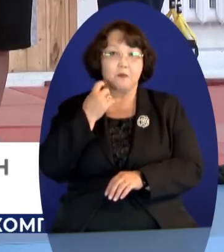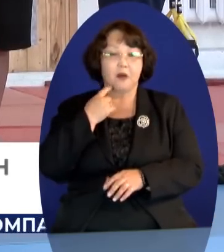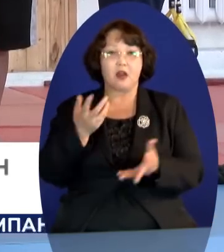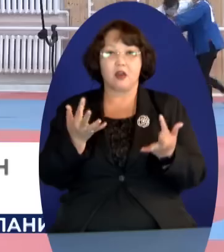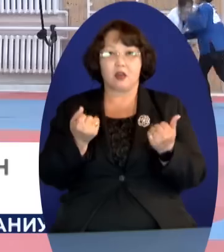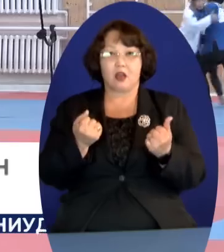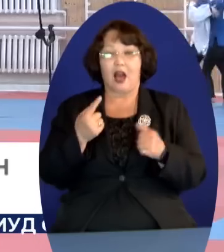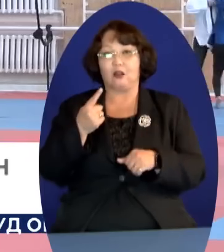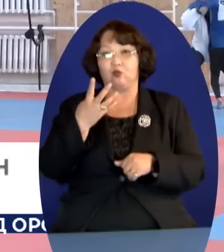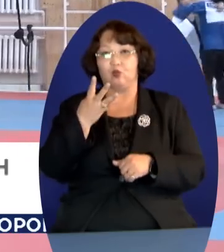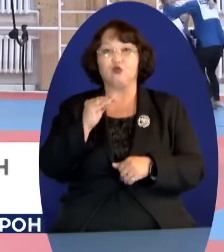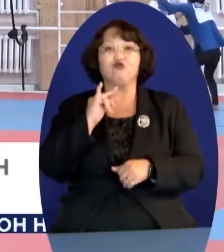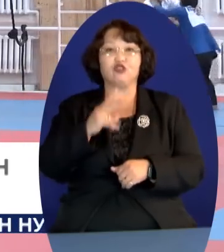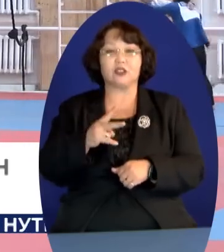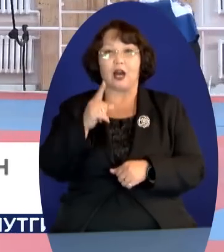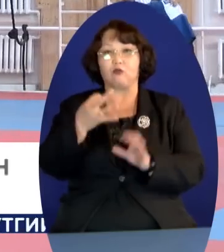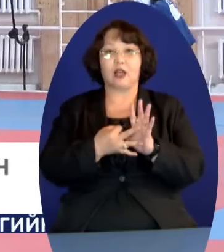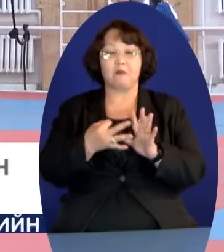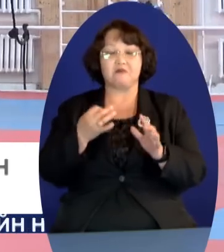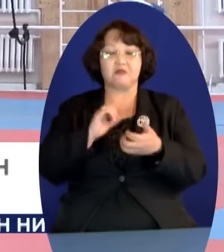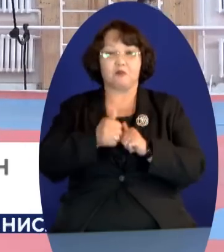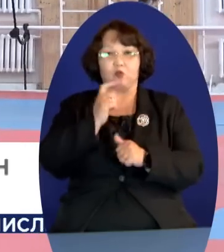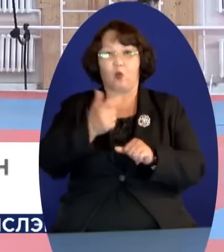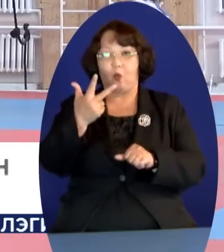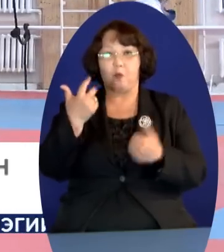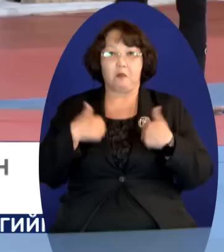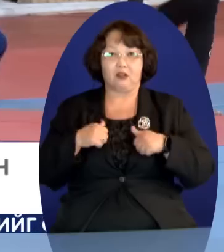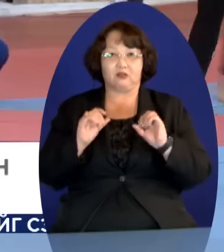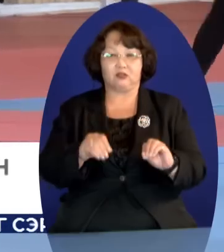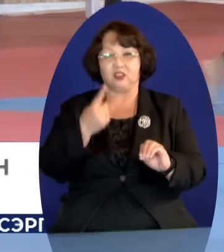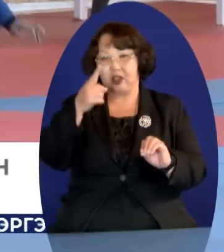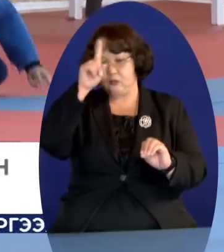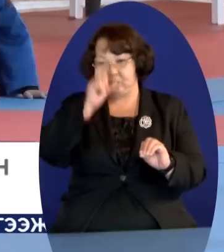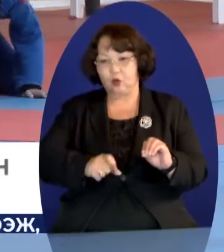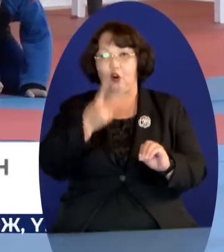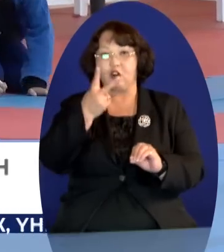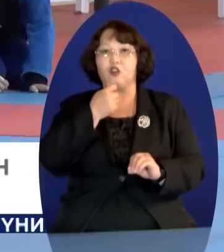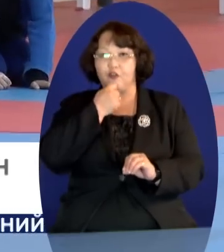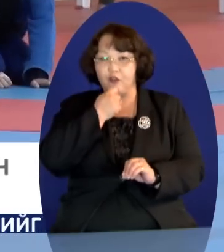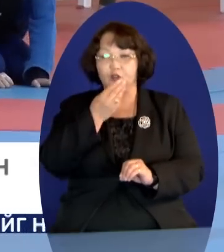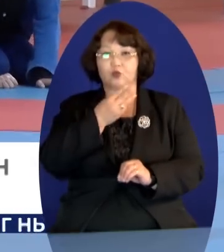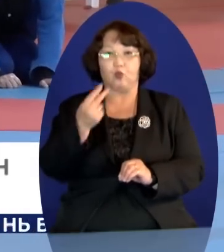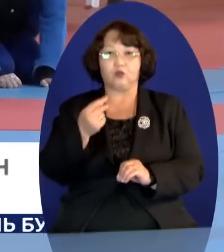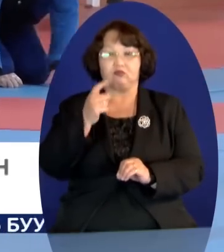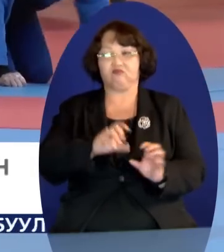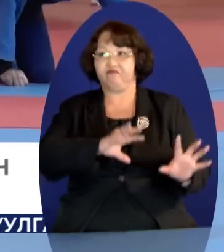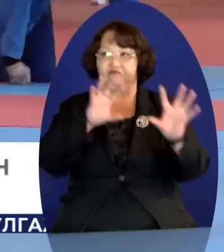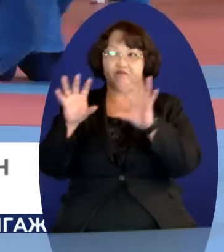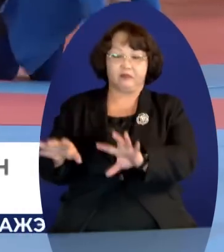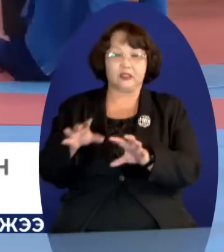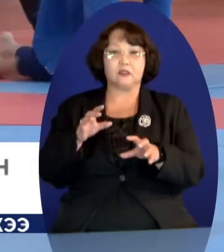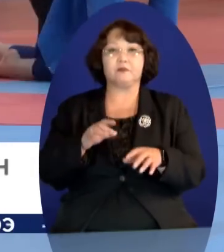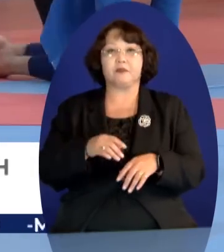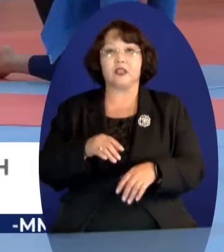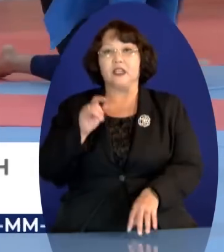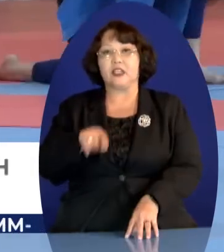нийт 14 жинд 18 тамирчин 3 дасгалжуулагч 1 эмч 2 шүүгчийн бүрэлдэхүүнтэй оролцох юм. Жодох хүмүүсийн шгс явгийн тамирчдын